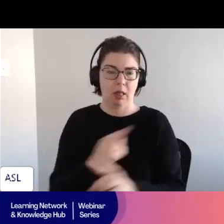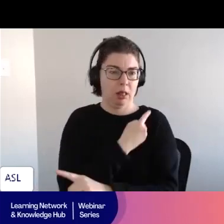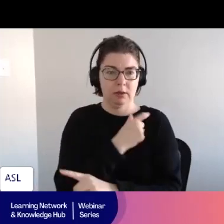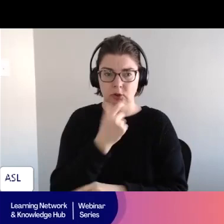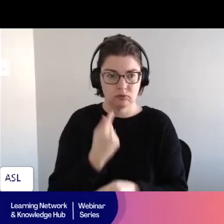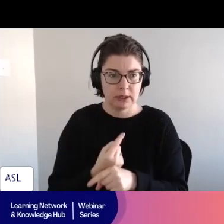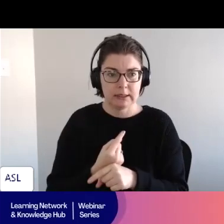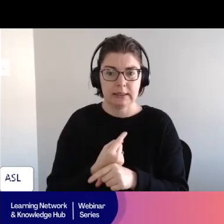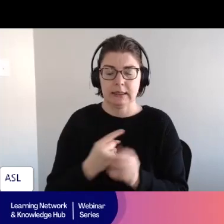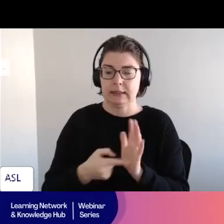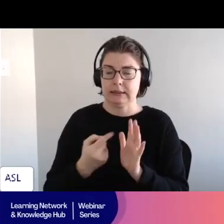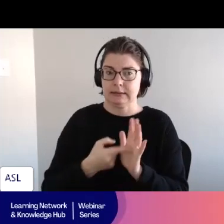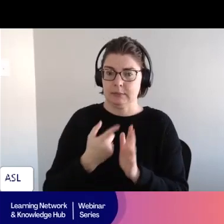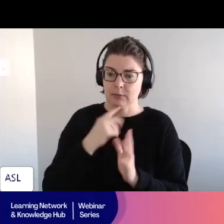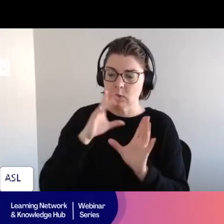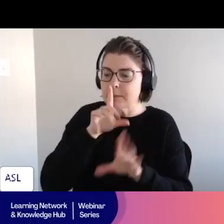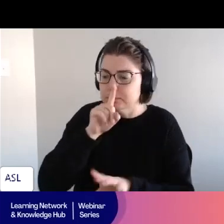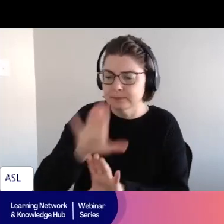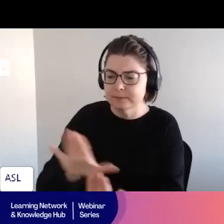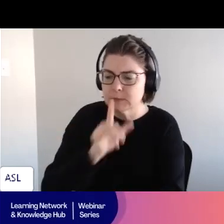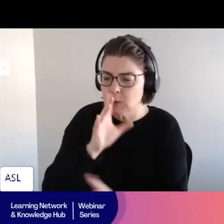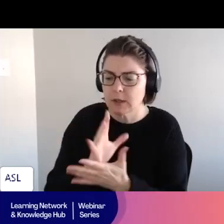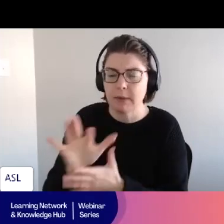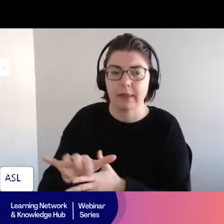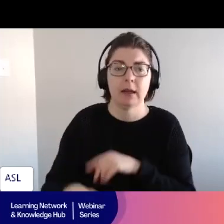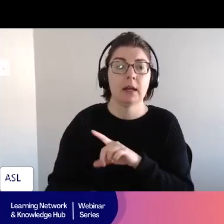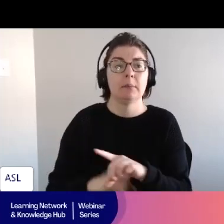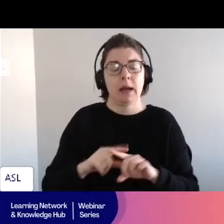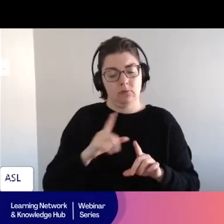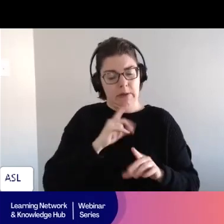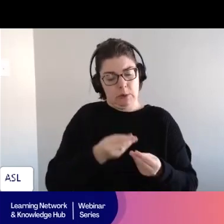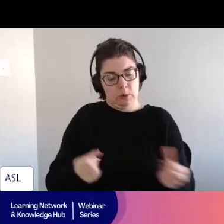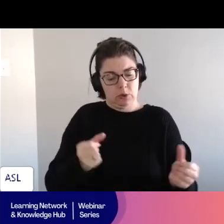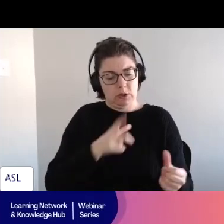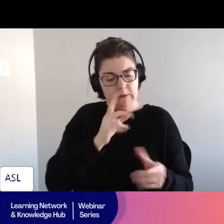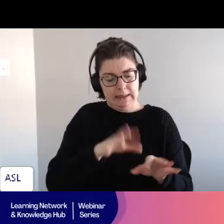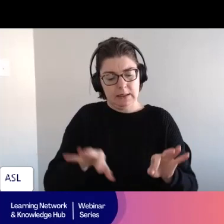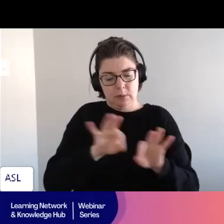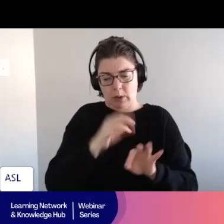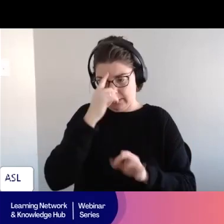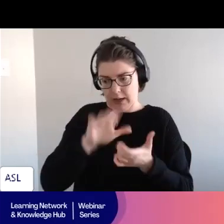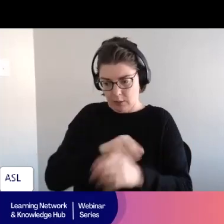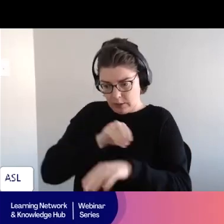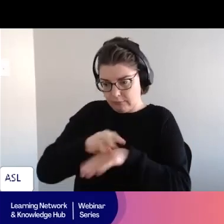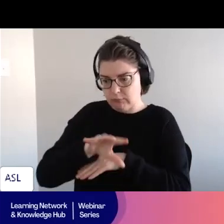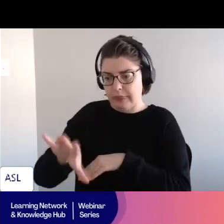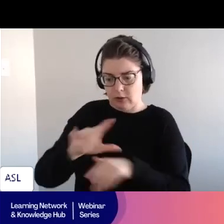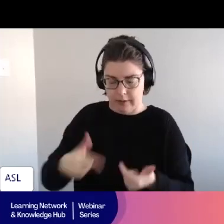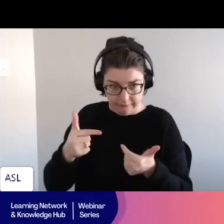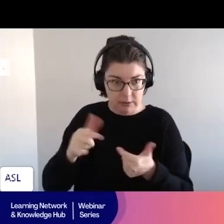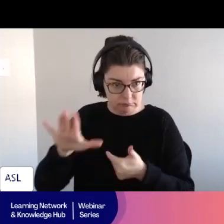offrent des solutions bien intentionnées mais qui sont mal avisées il faut qu'on se tourne vers les jeunes pour savoir quelle solution leur sont importantes